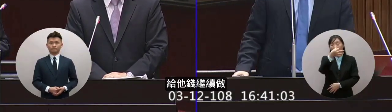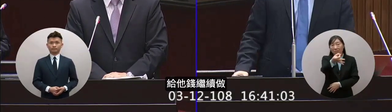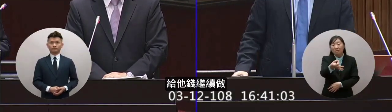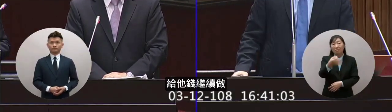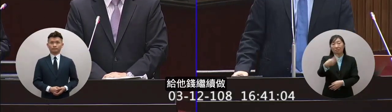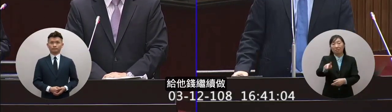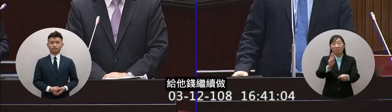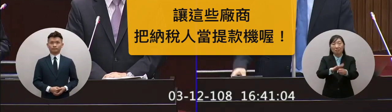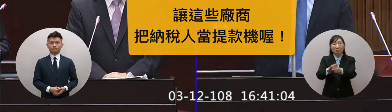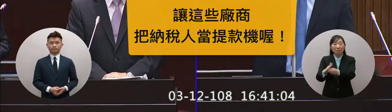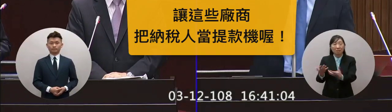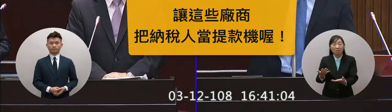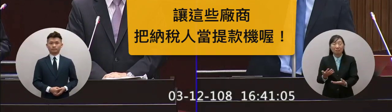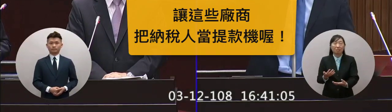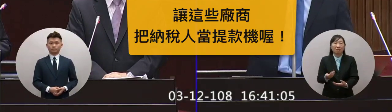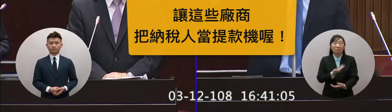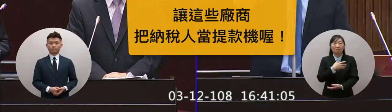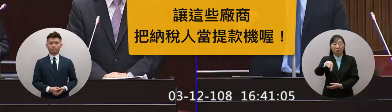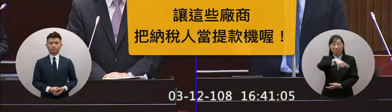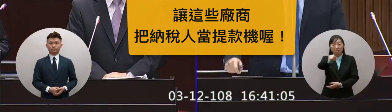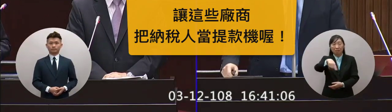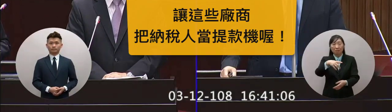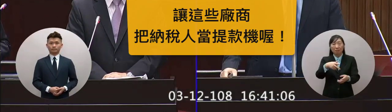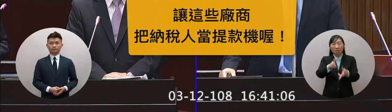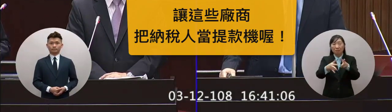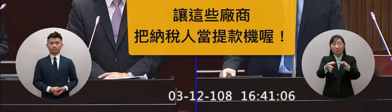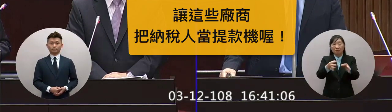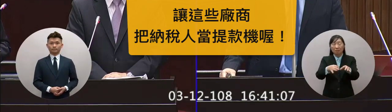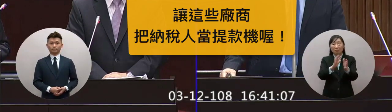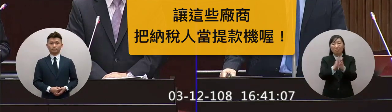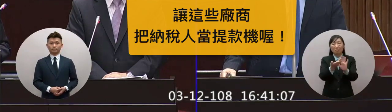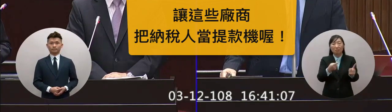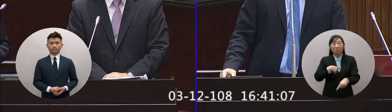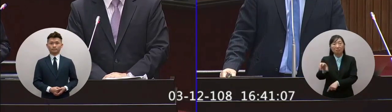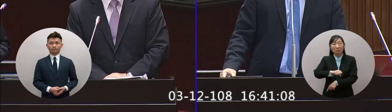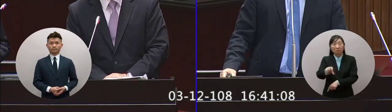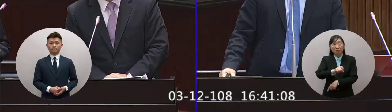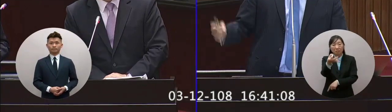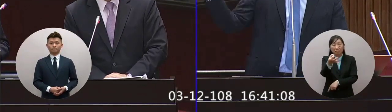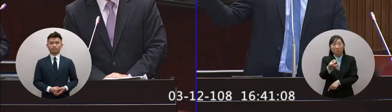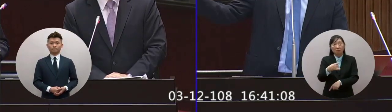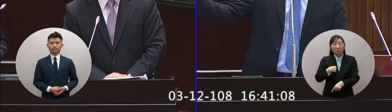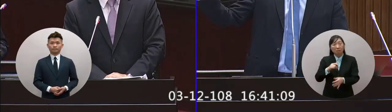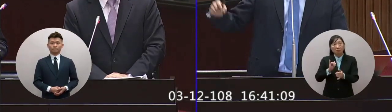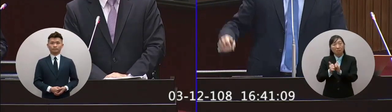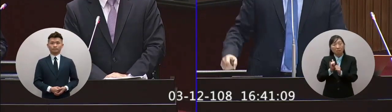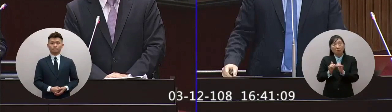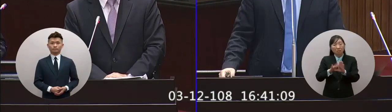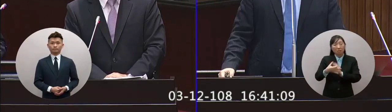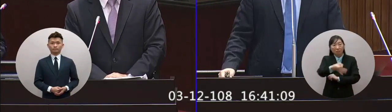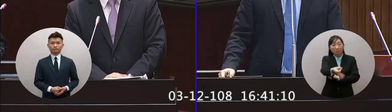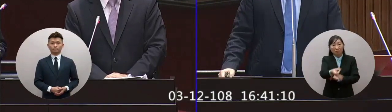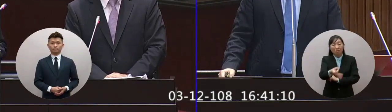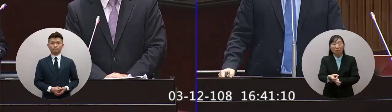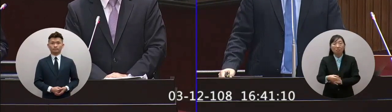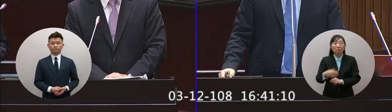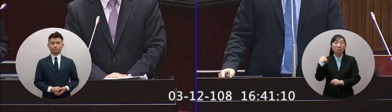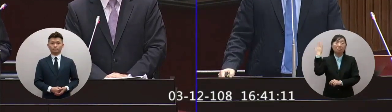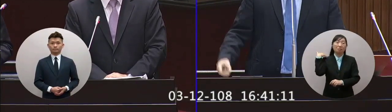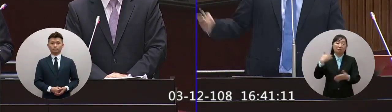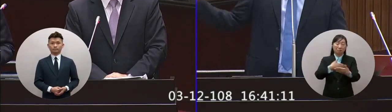做，让这些厂商把纳税人当提款机哦。我上次在交通部问了这个问题